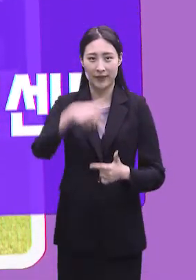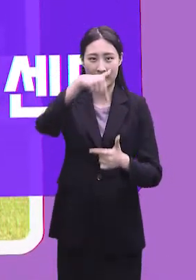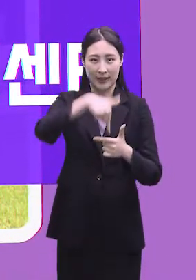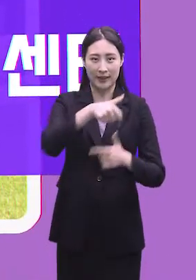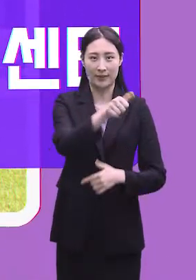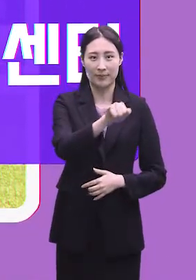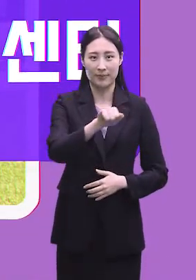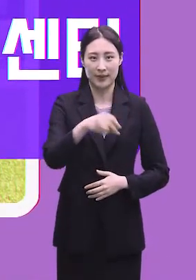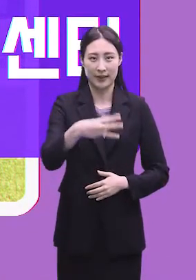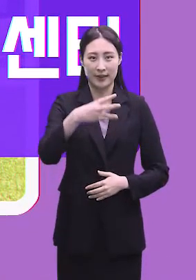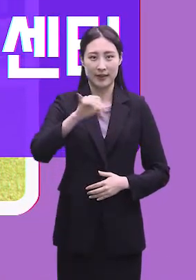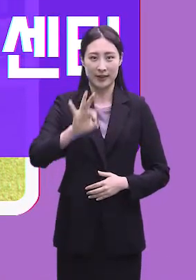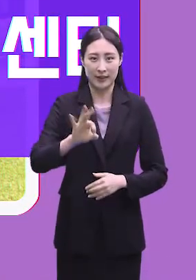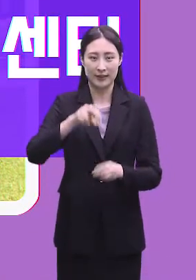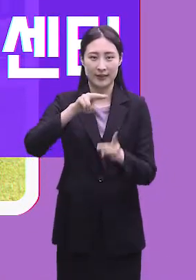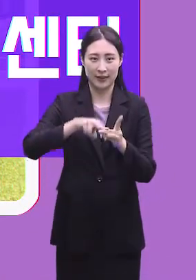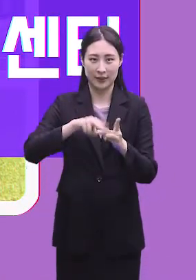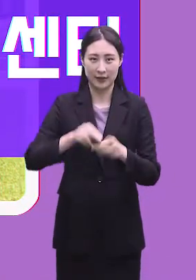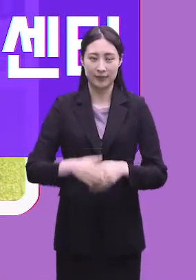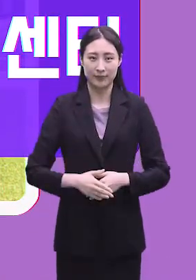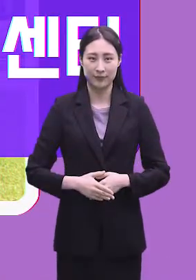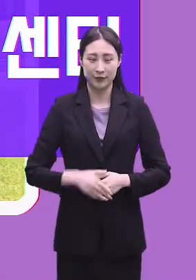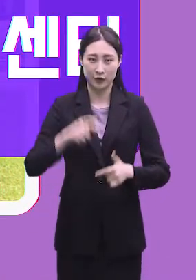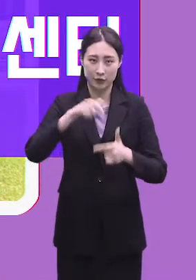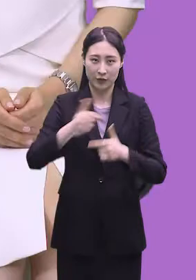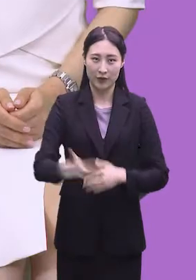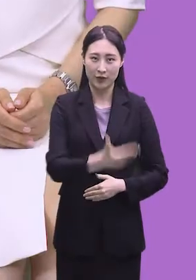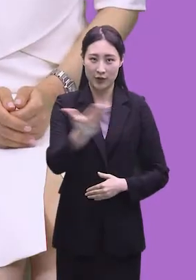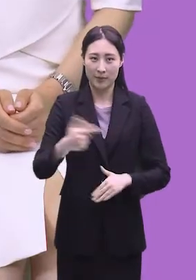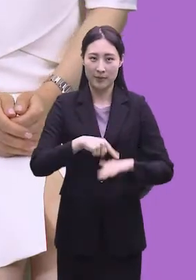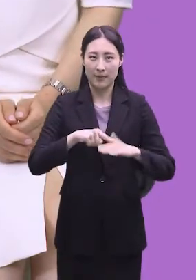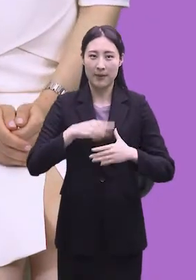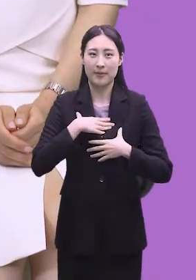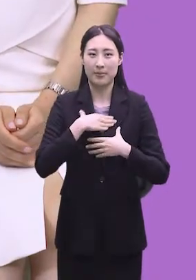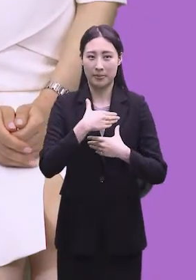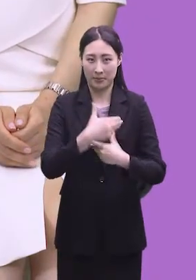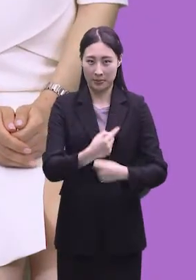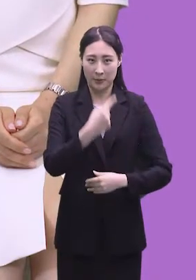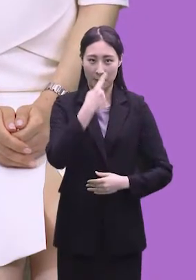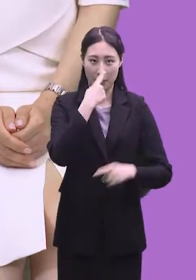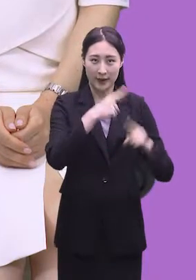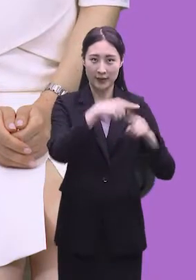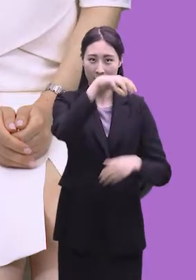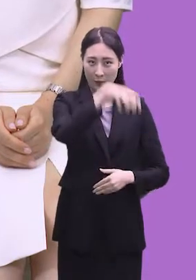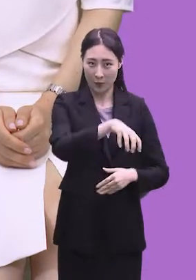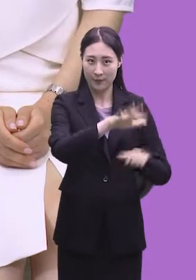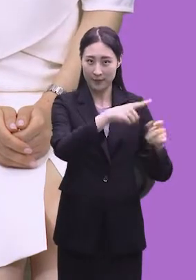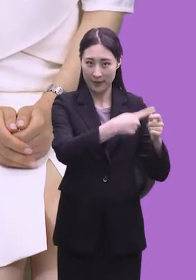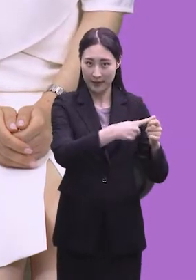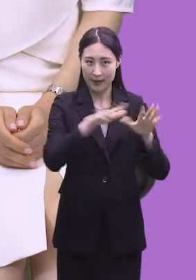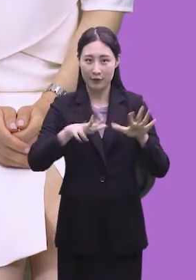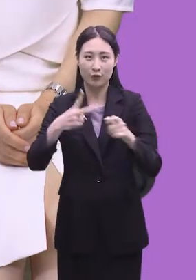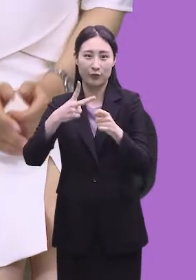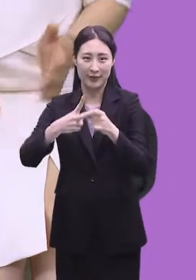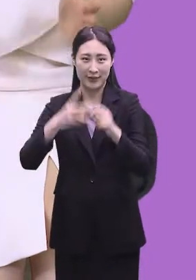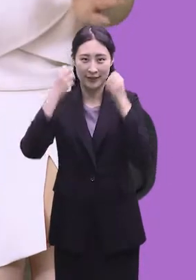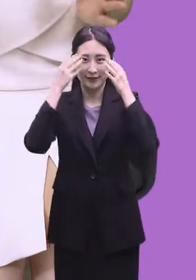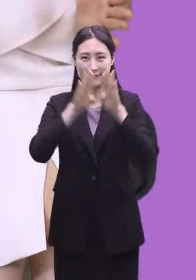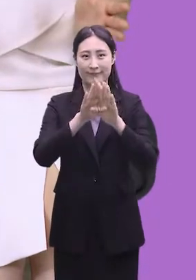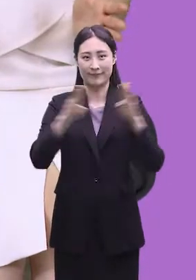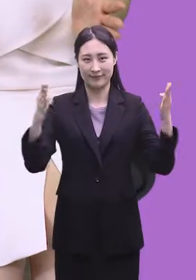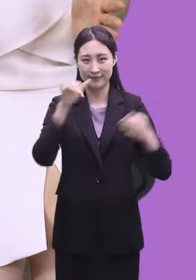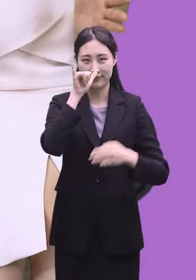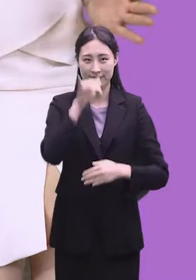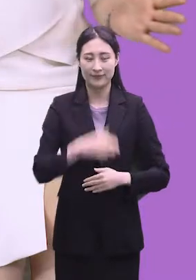첫 번째 키워드, 강남 힐링센터입니다. 강남 구민의 마음의 안식처, 코엑스 힐링센터에 이어서 두